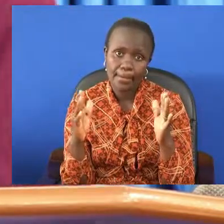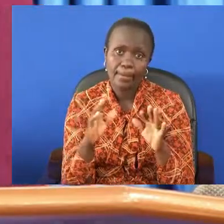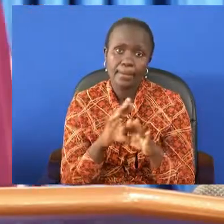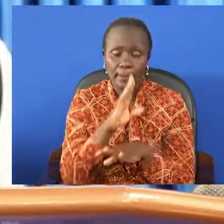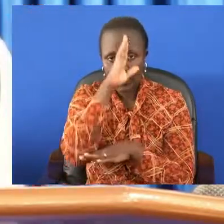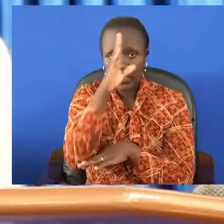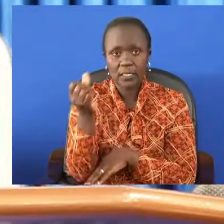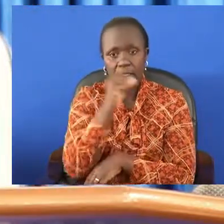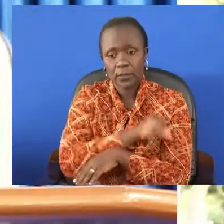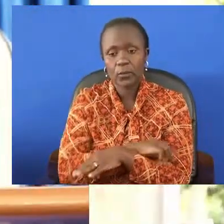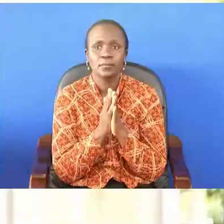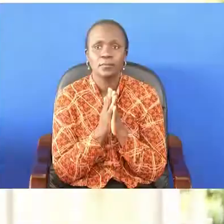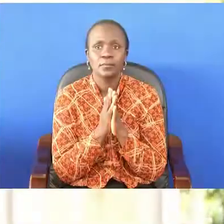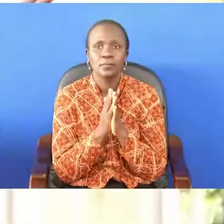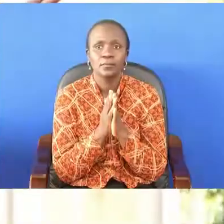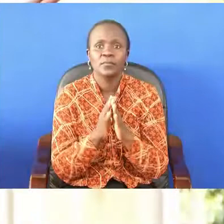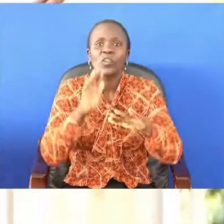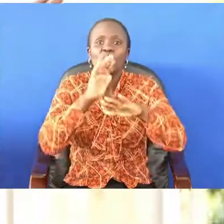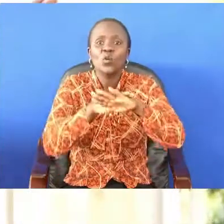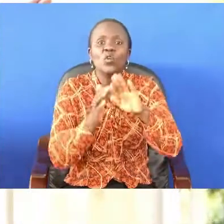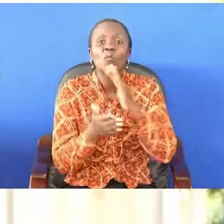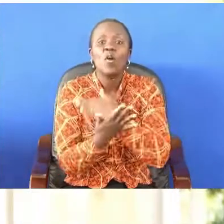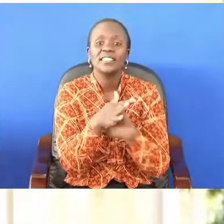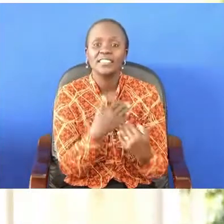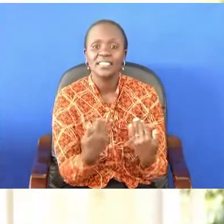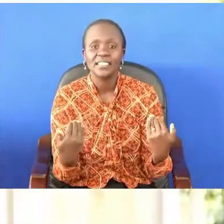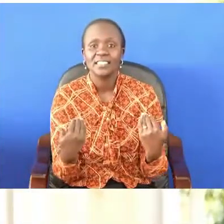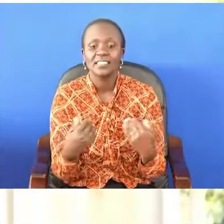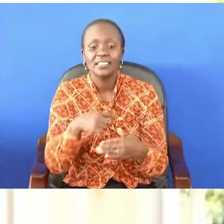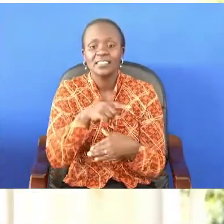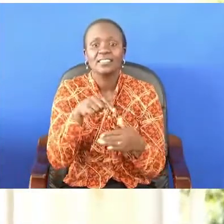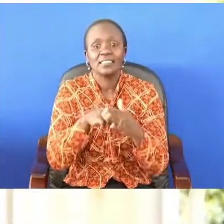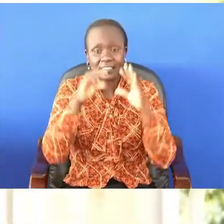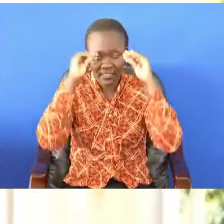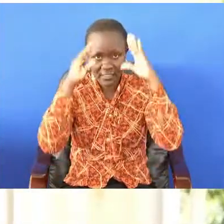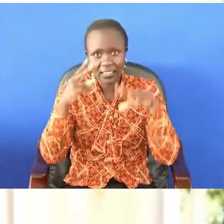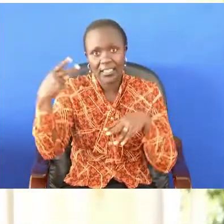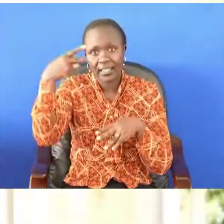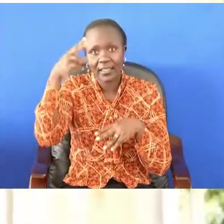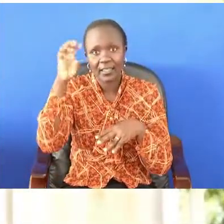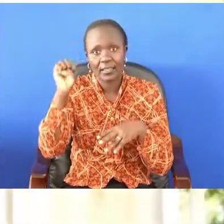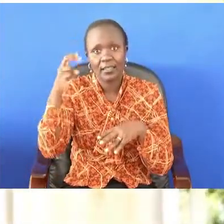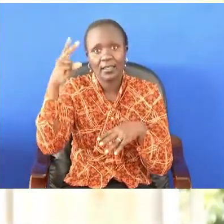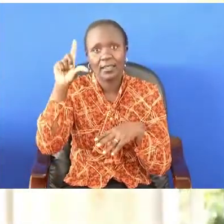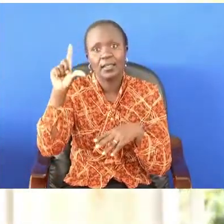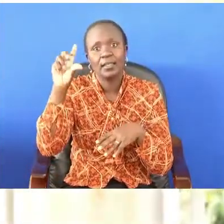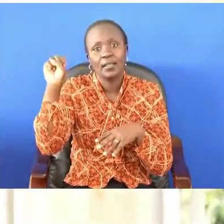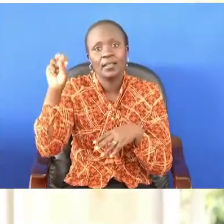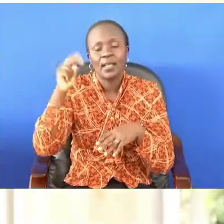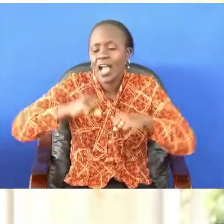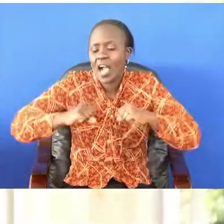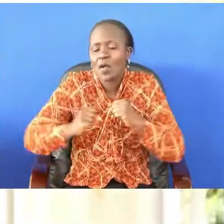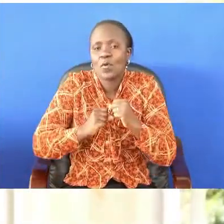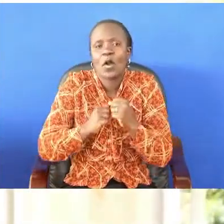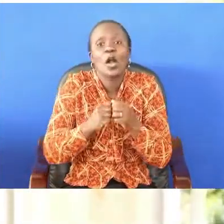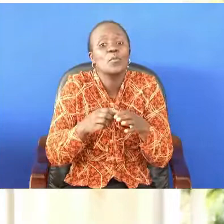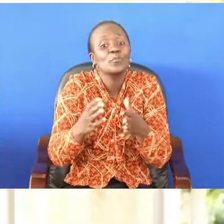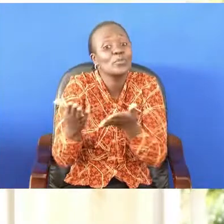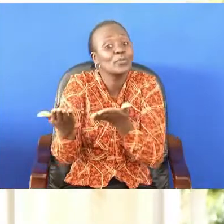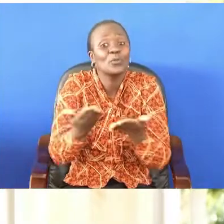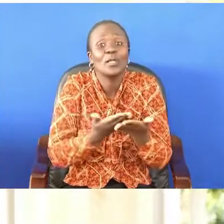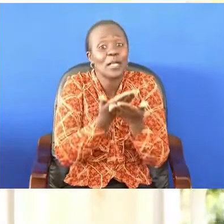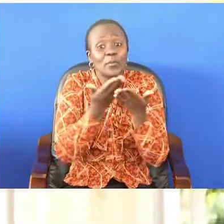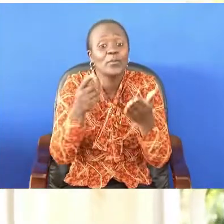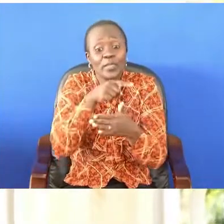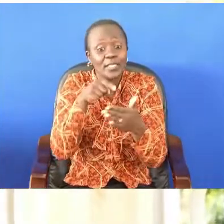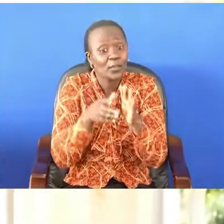school, karibu. Good morning, children. This is your teacher, Teacher Helen. I am so excited to be hosting you this